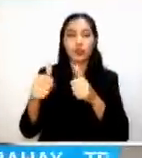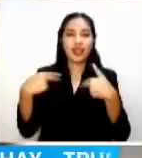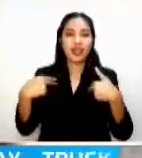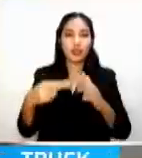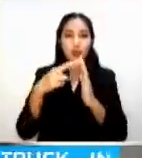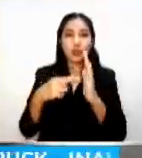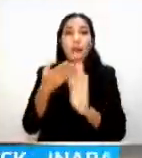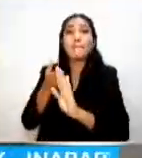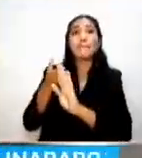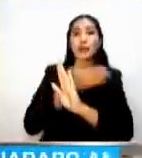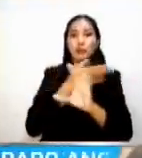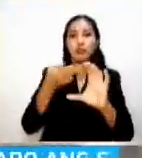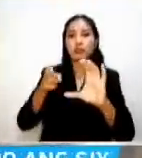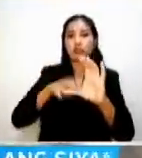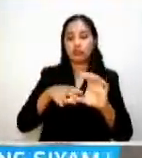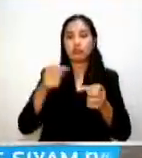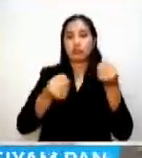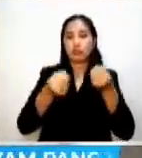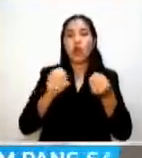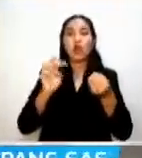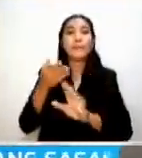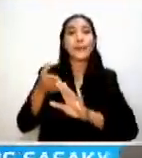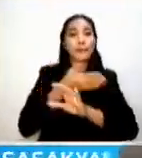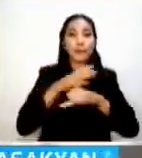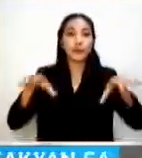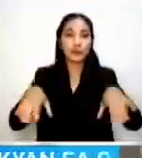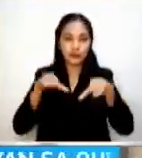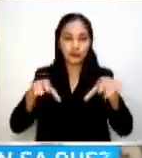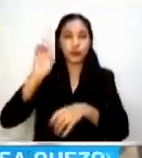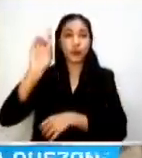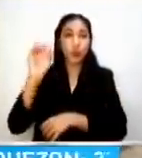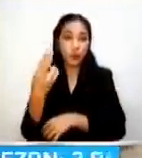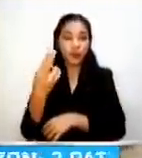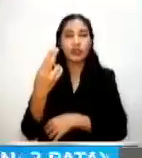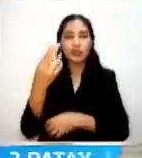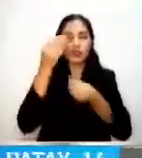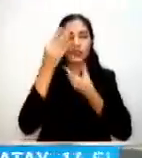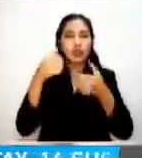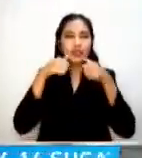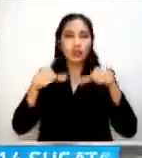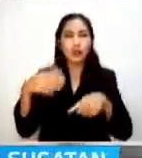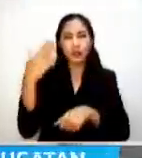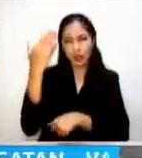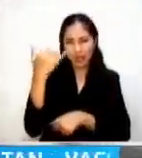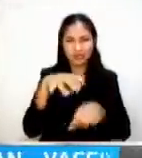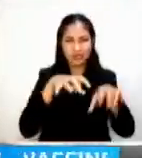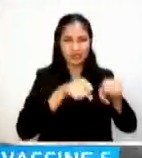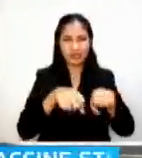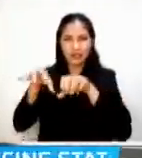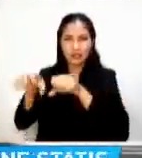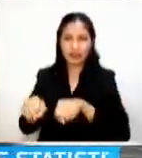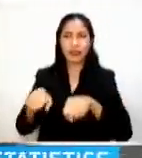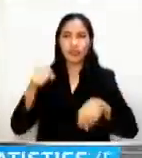o magtrabaho. Inanunsyo yan ng DOH kasunod ng dumaraming reports tungkol sa panghuhuli sa mga cyclist at iba pang